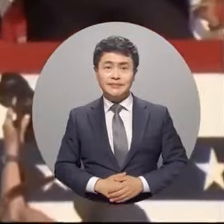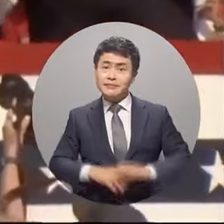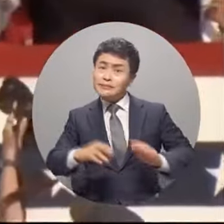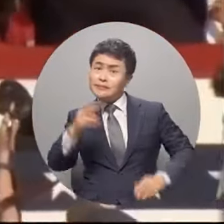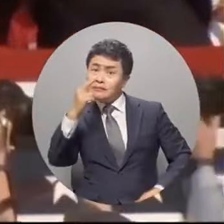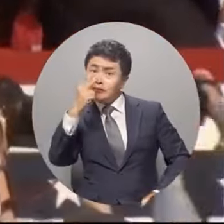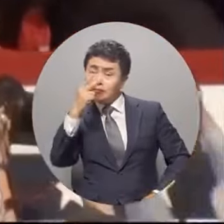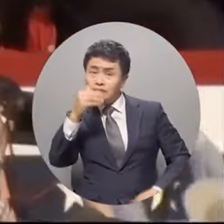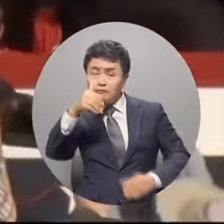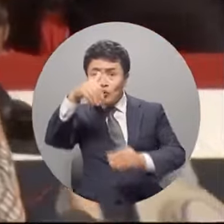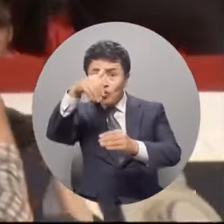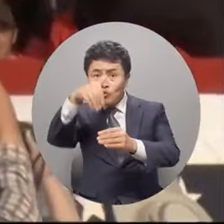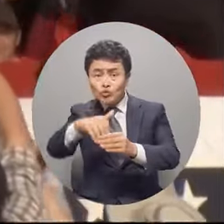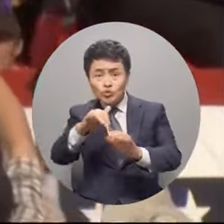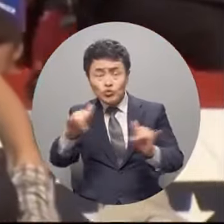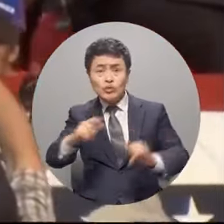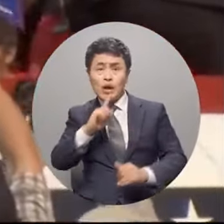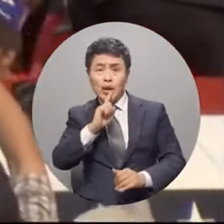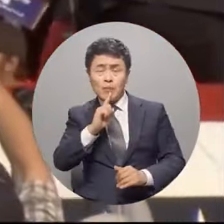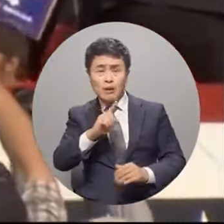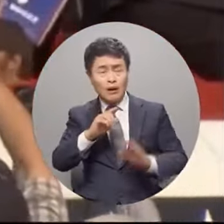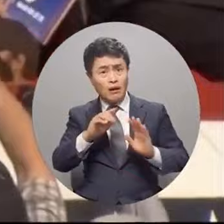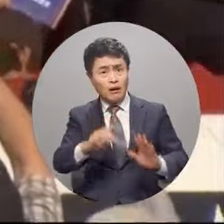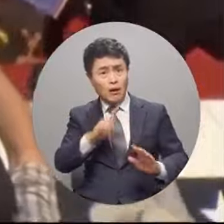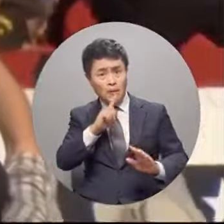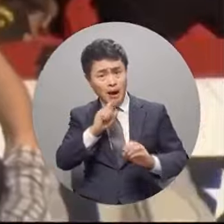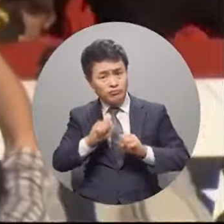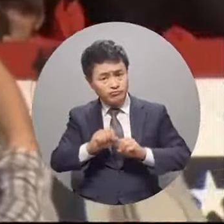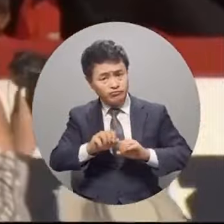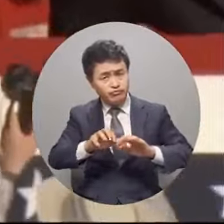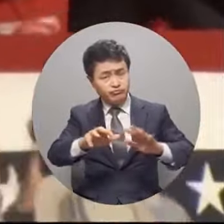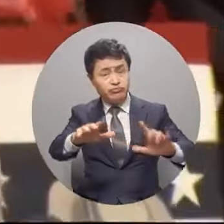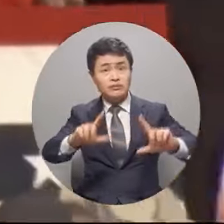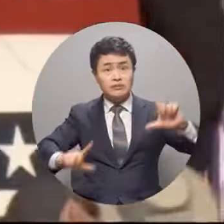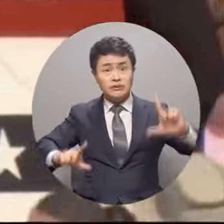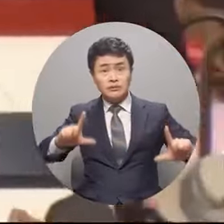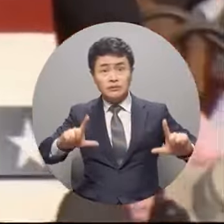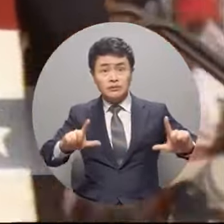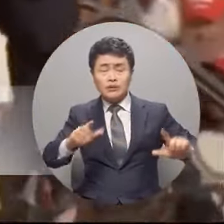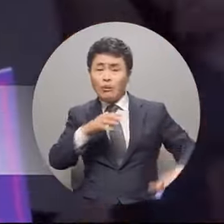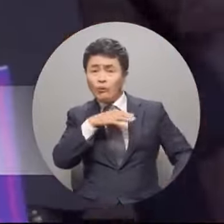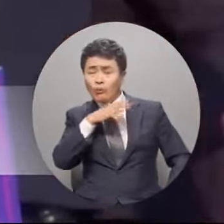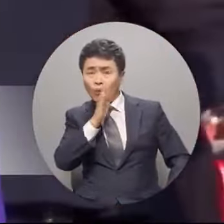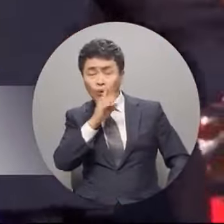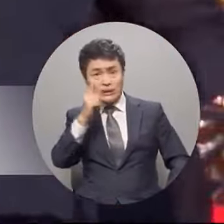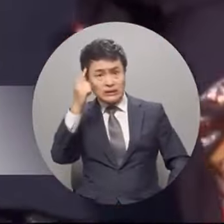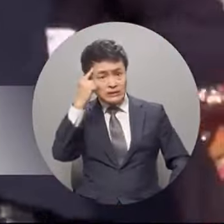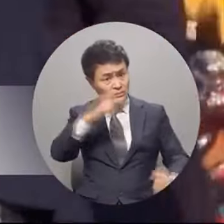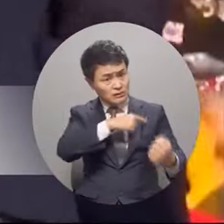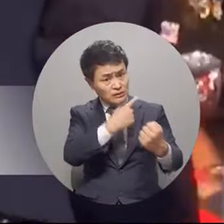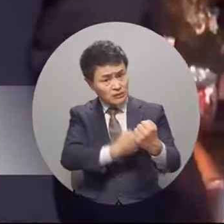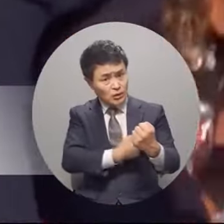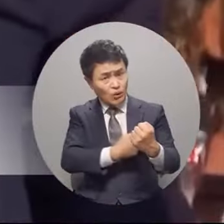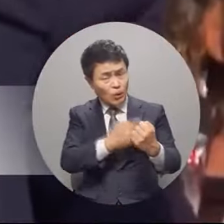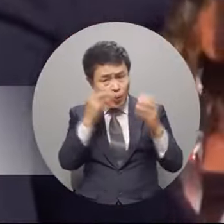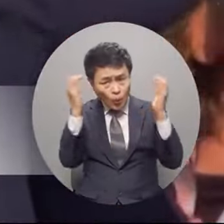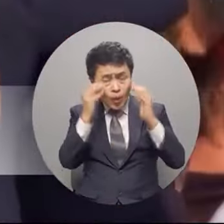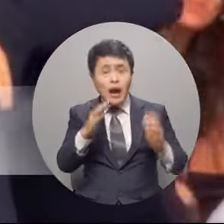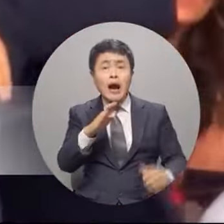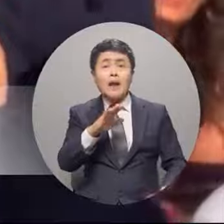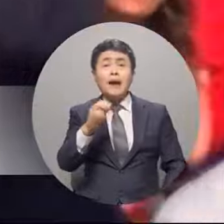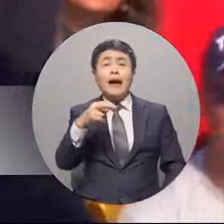미국 유권자들 사이에 급속히 번지고 있는 장면인데요 고령의 인지력 논란을 겪고 있는 바이든